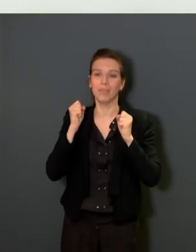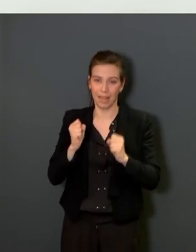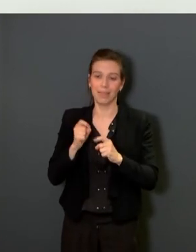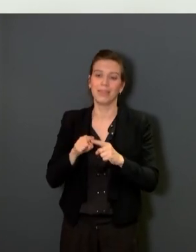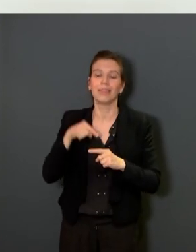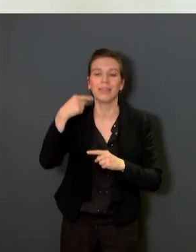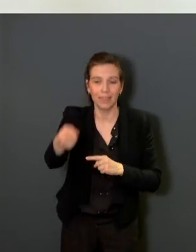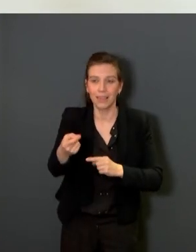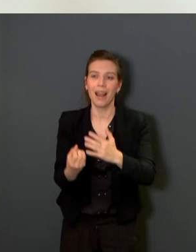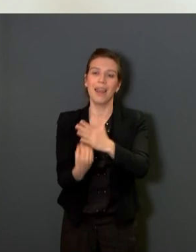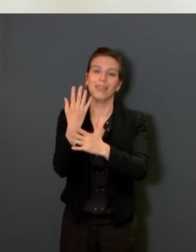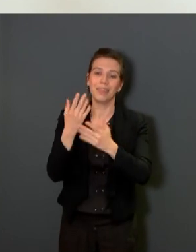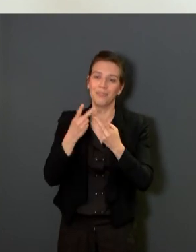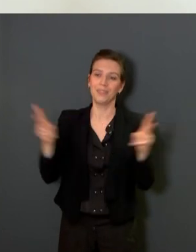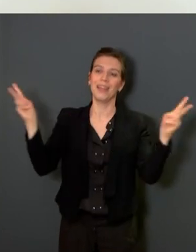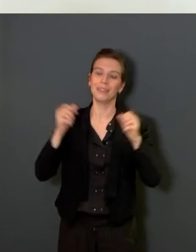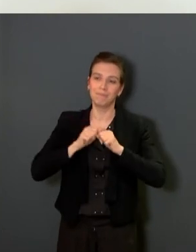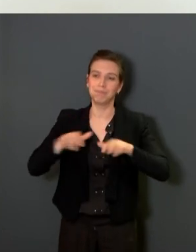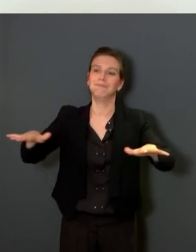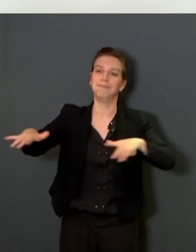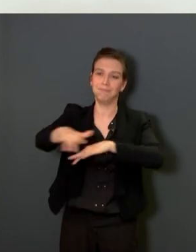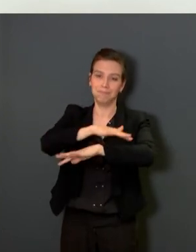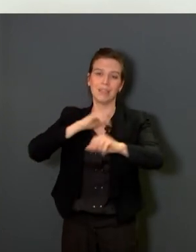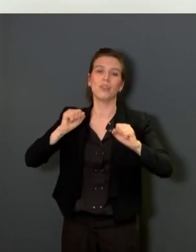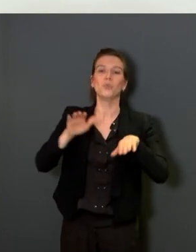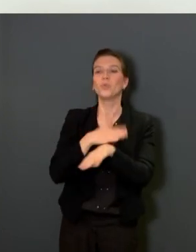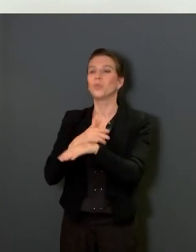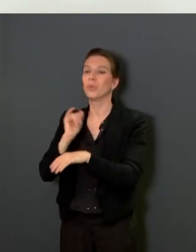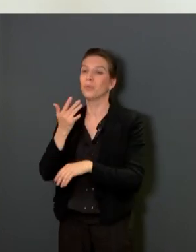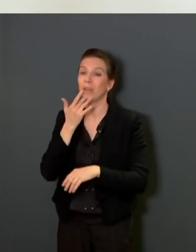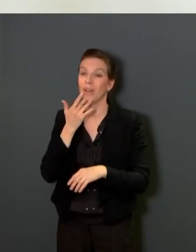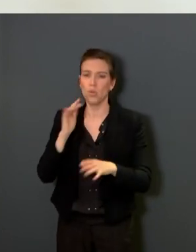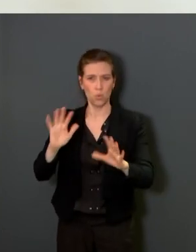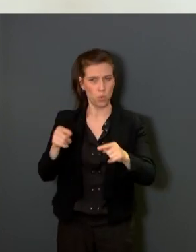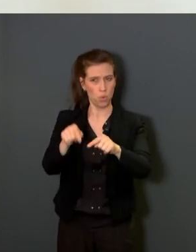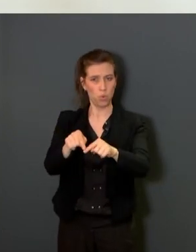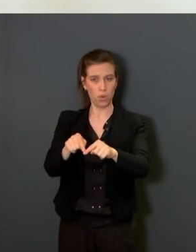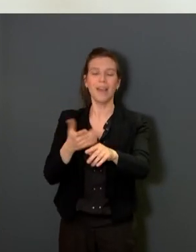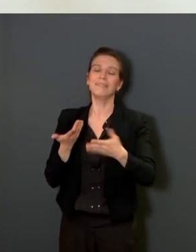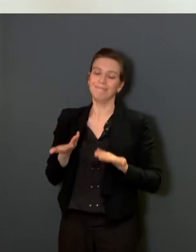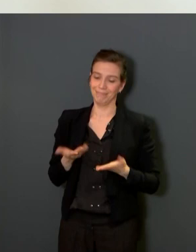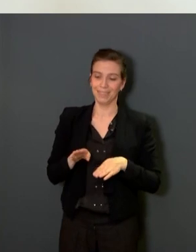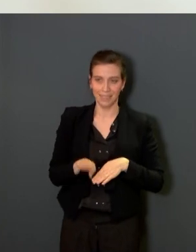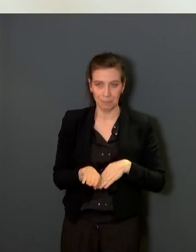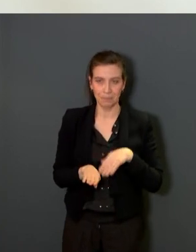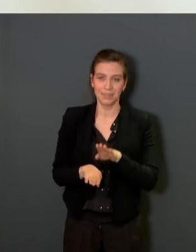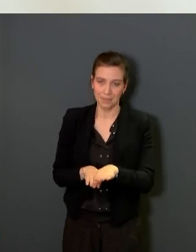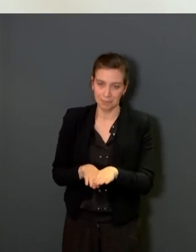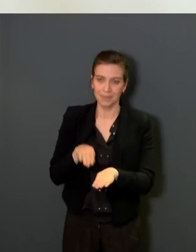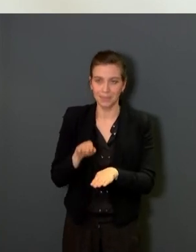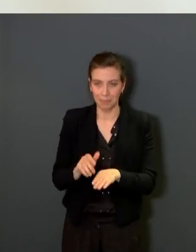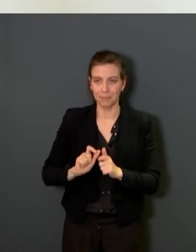gaan we die kunnen vastpakken. Maar we gaan dat stap voor stap moeten doen. We gaan dat virus alleen